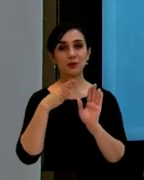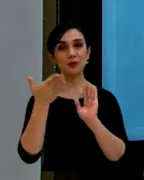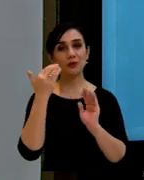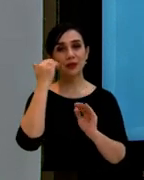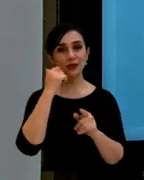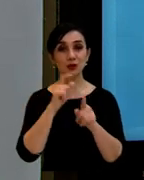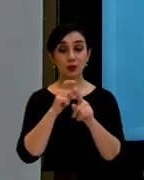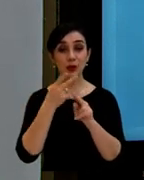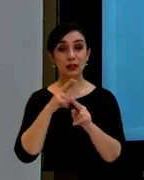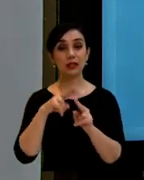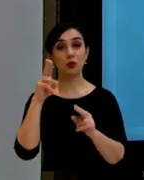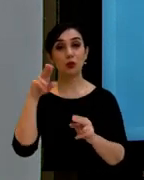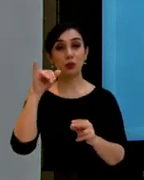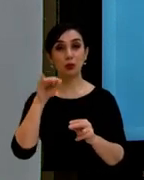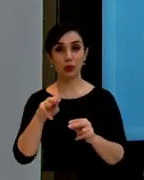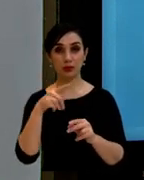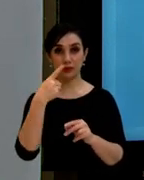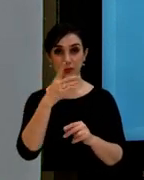biri cheksa deb ataldi.